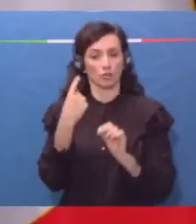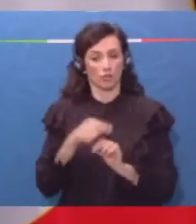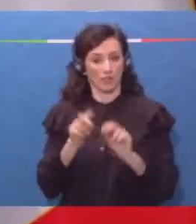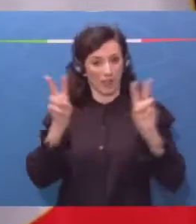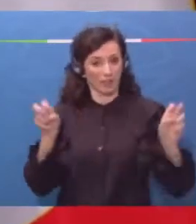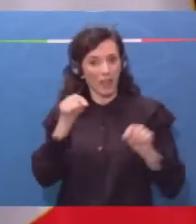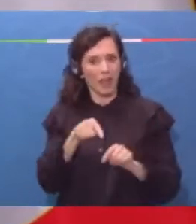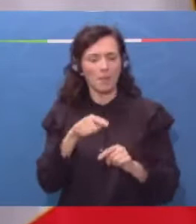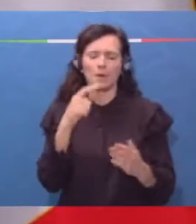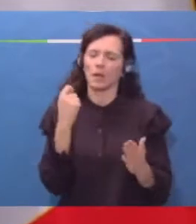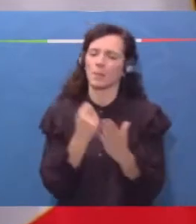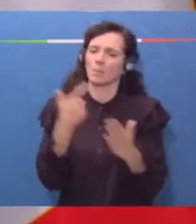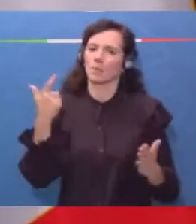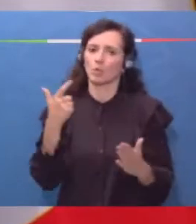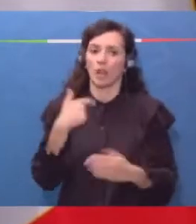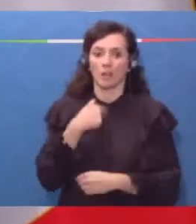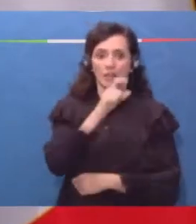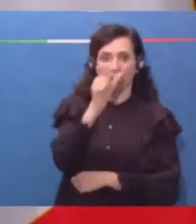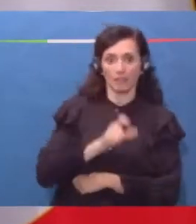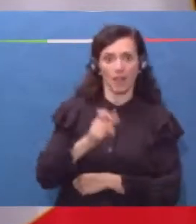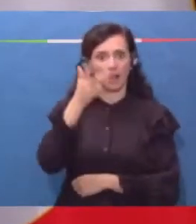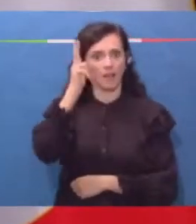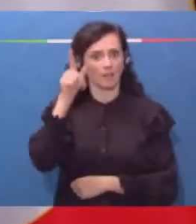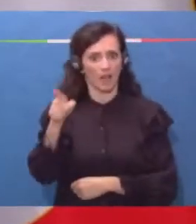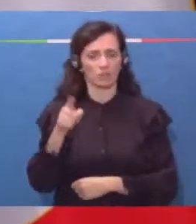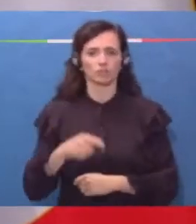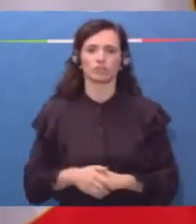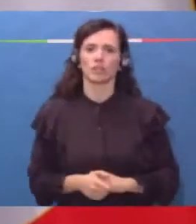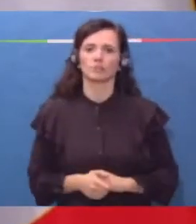estrema importanza per i nostri due paesi.